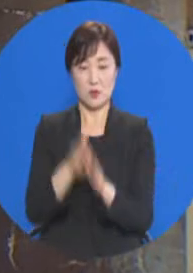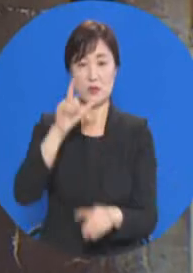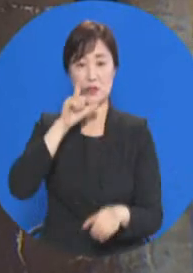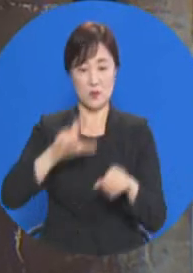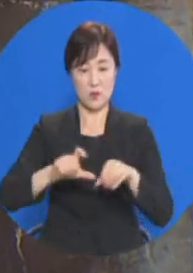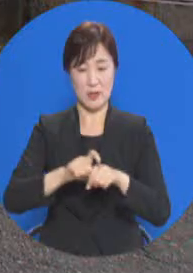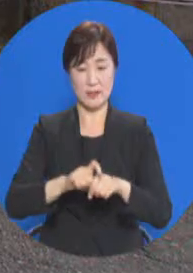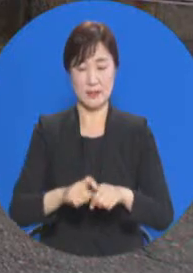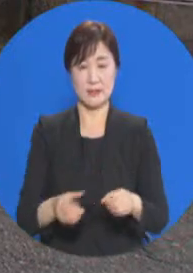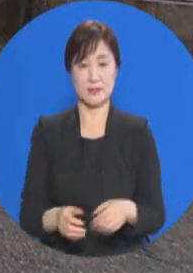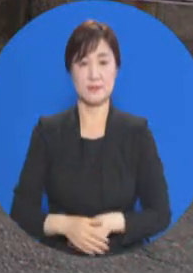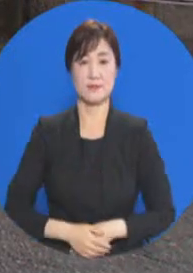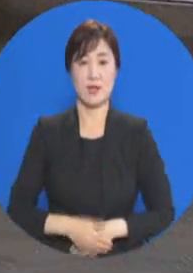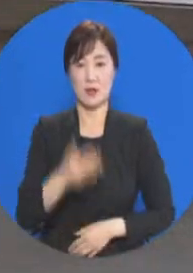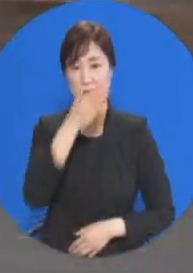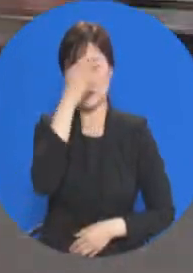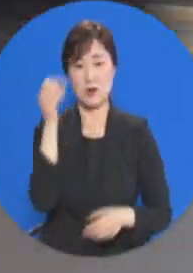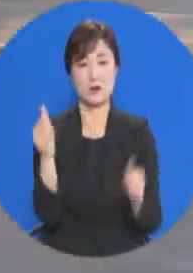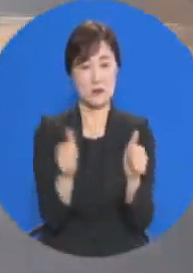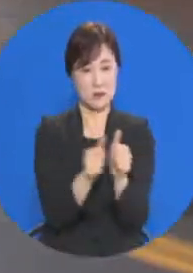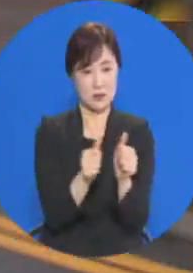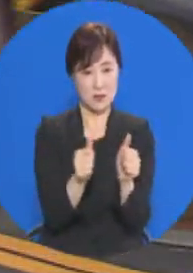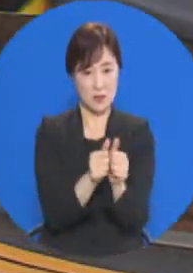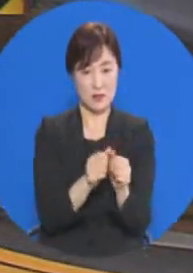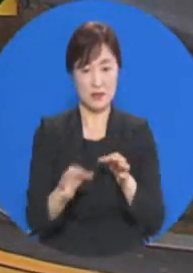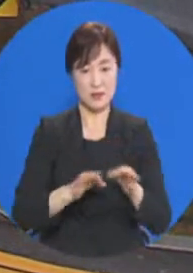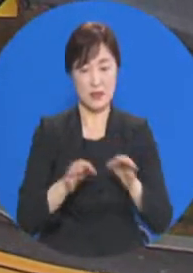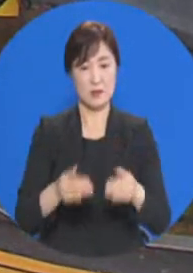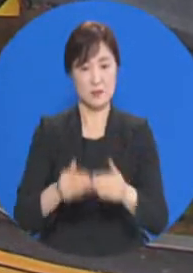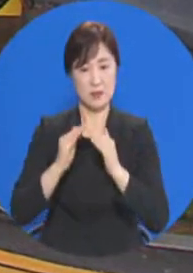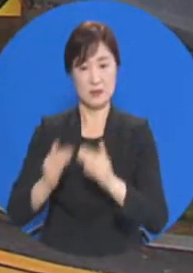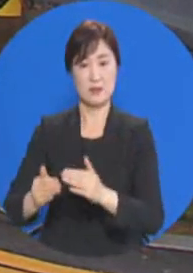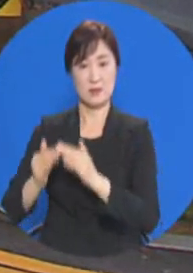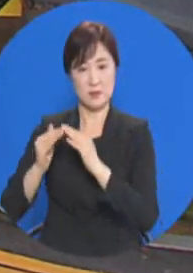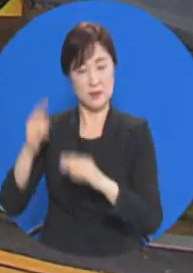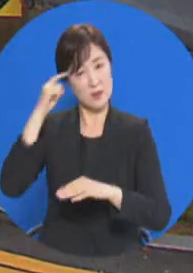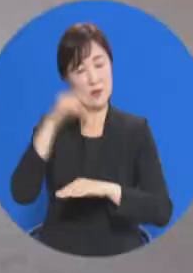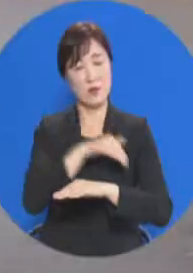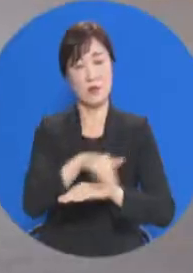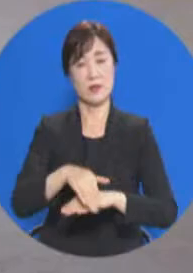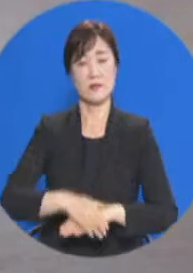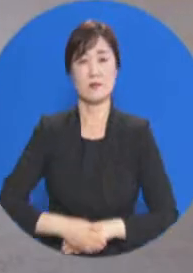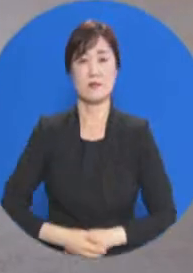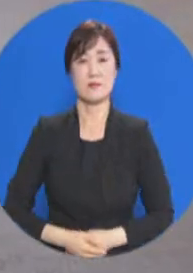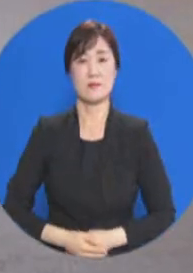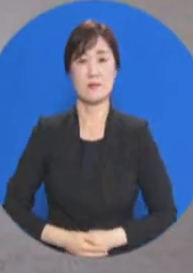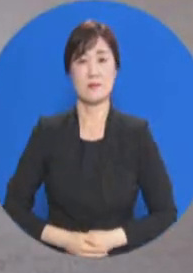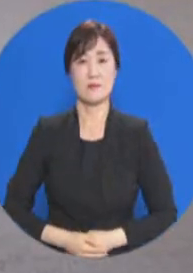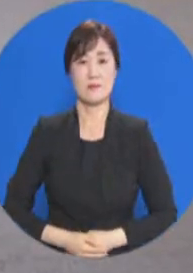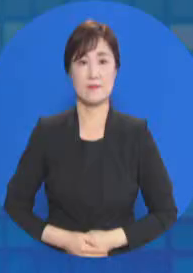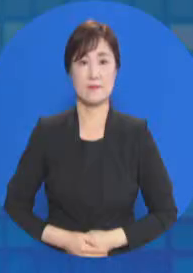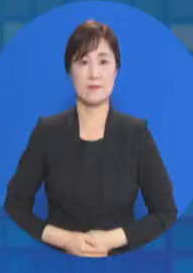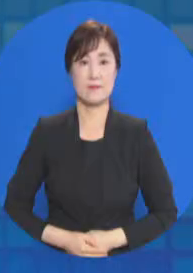매설과 청년 창업시설, 주차장 등의 인프라 확충 작업이 진행될 전망입니다.